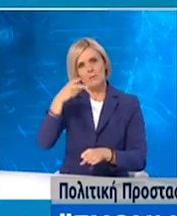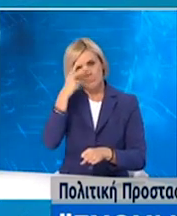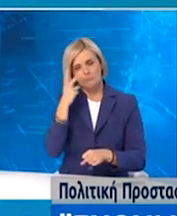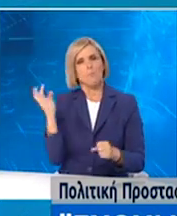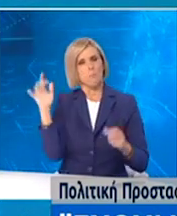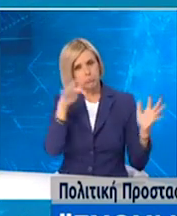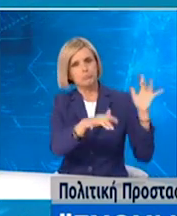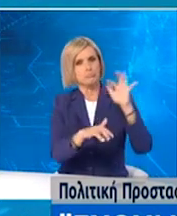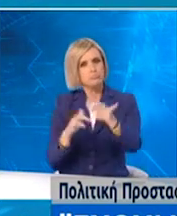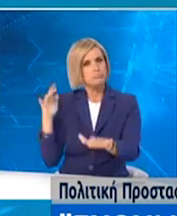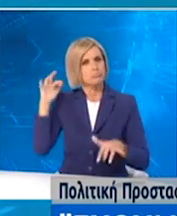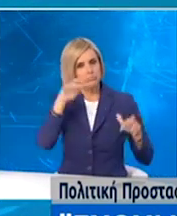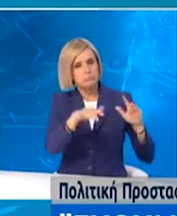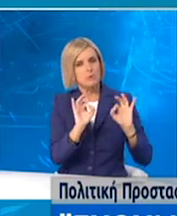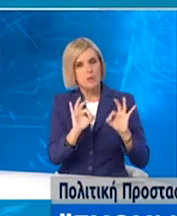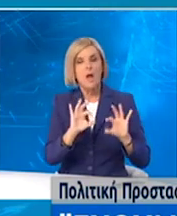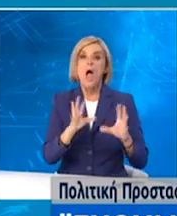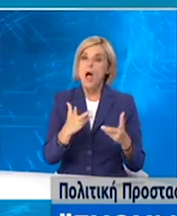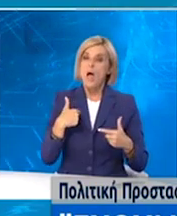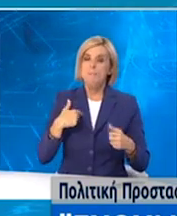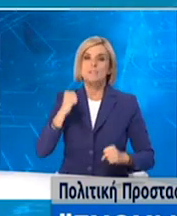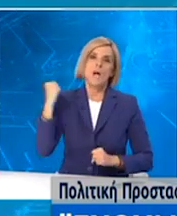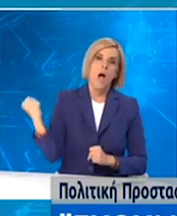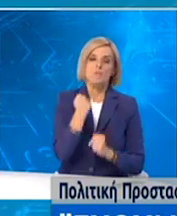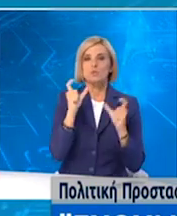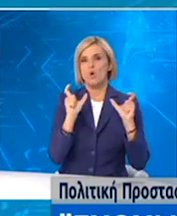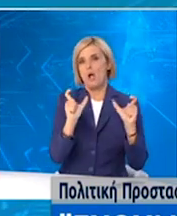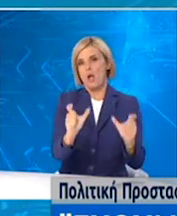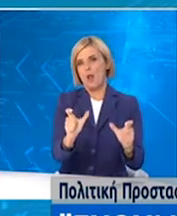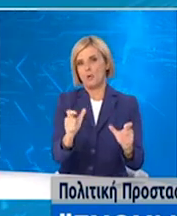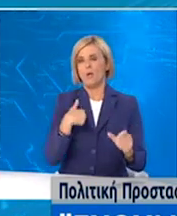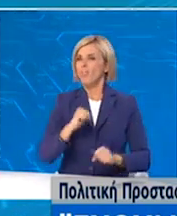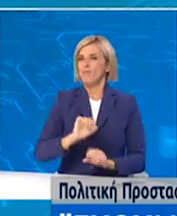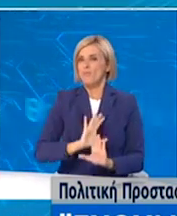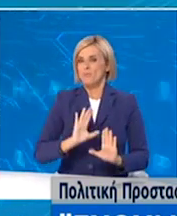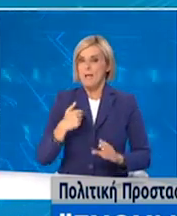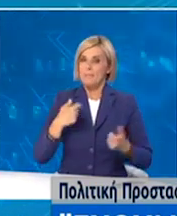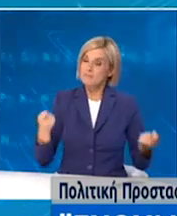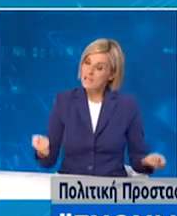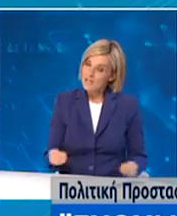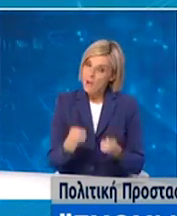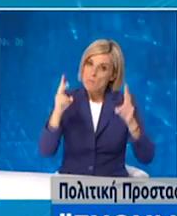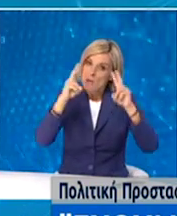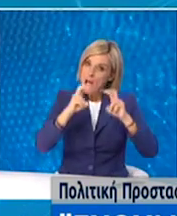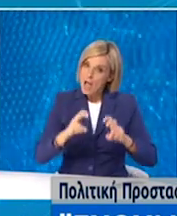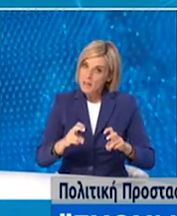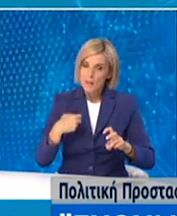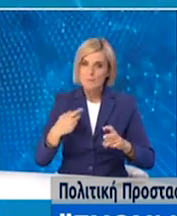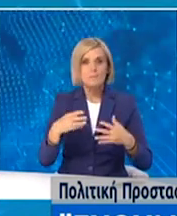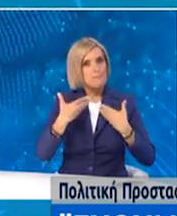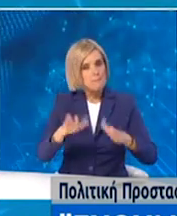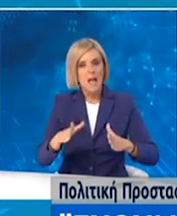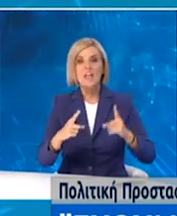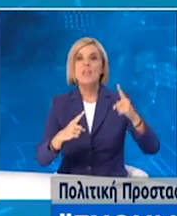μέτρα και σε αυτό το επίπεδο, ήταν πολύ συγκεκριμένος. Δεν έχουμε κάτι να μας τρομάξει, οι έλεγχοι γίνονται. Θα είδατε ότι δειγματοληπτικά